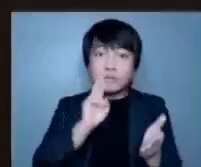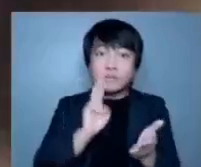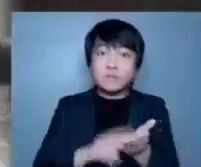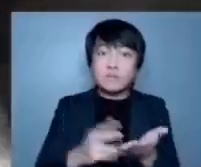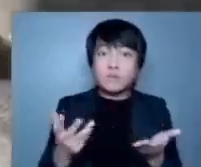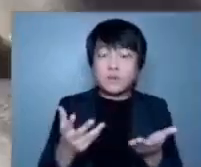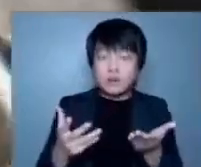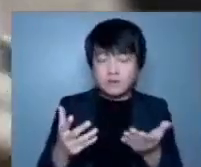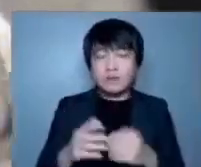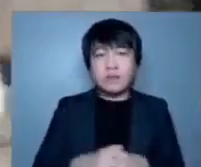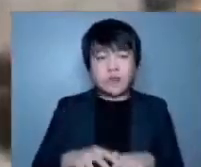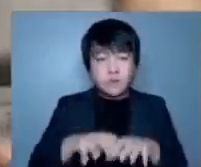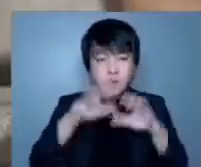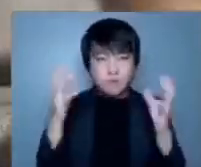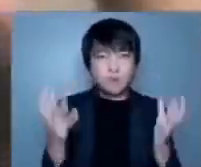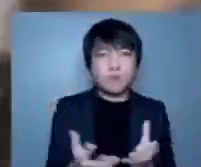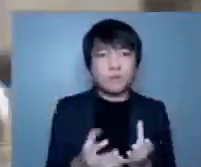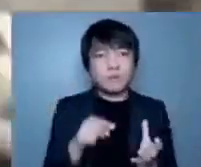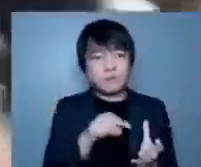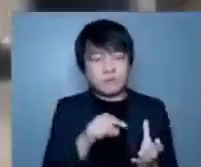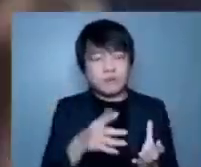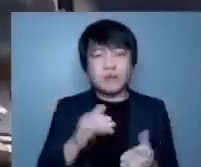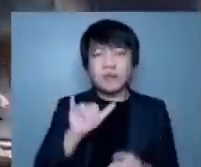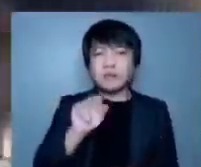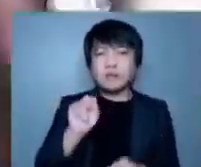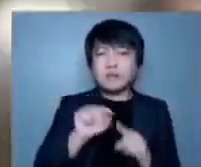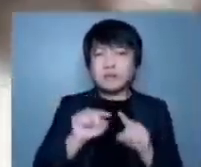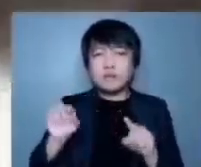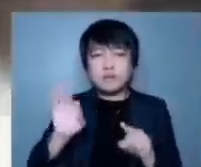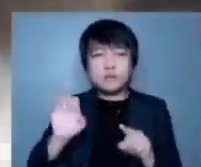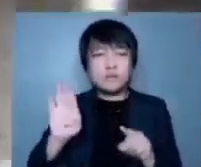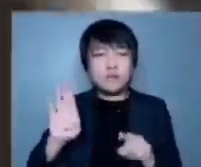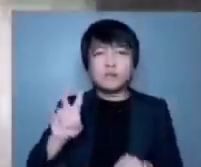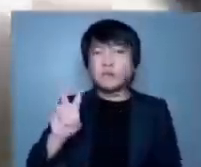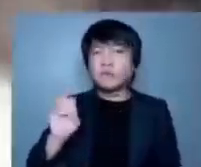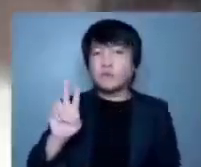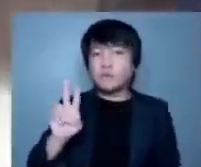mundo mula January hanggang February 2023.